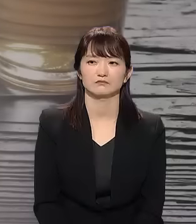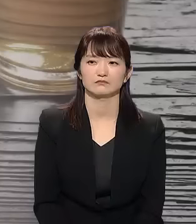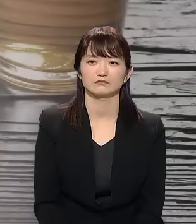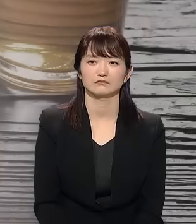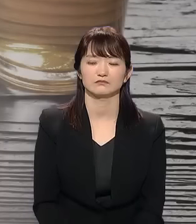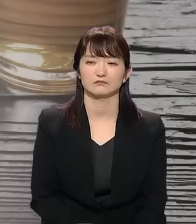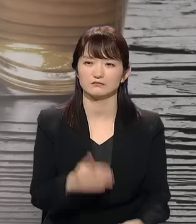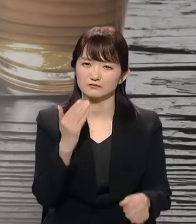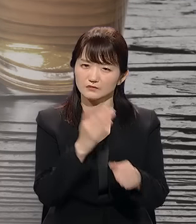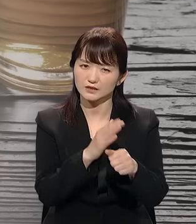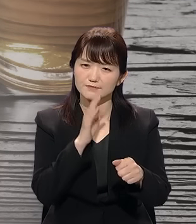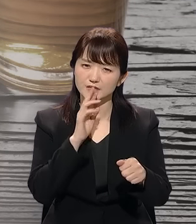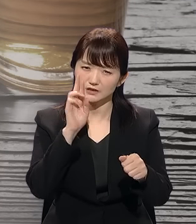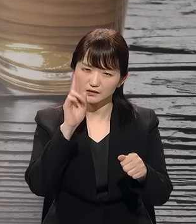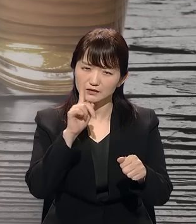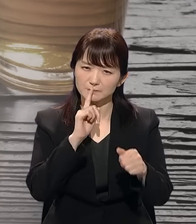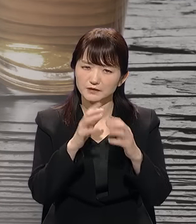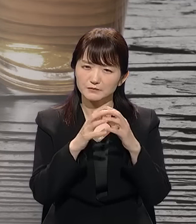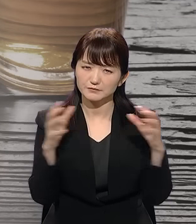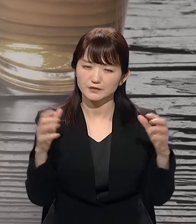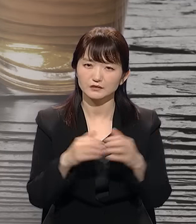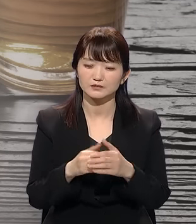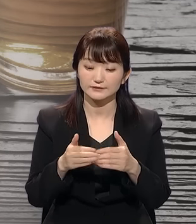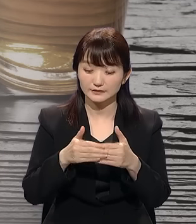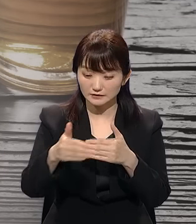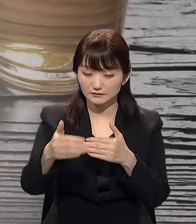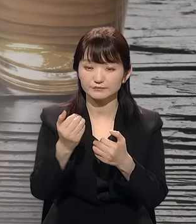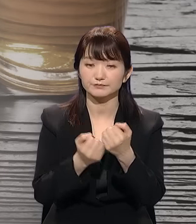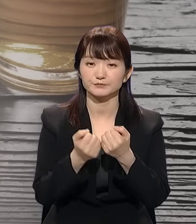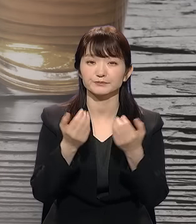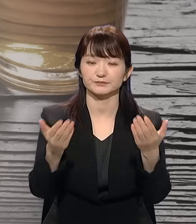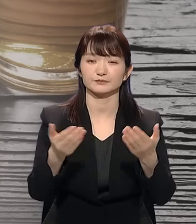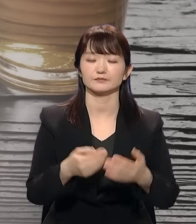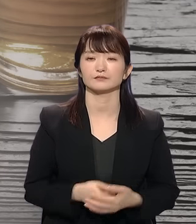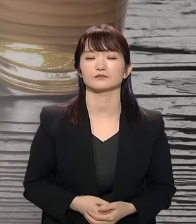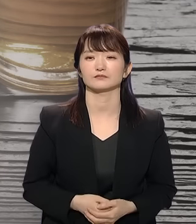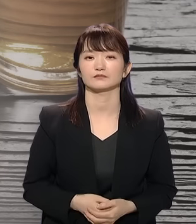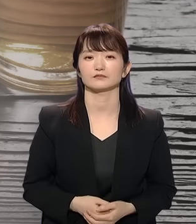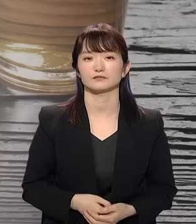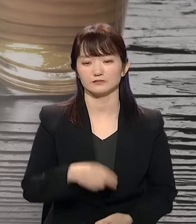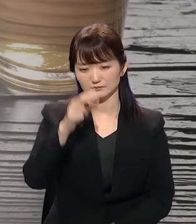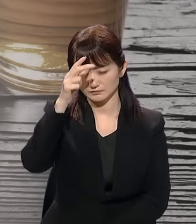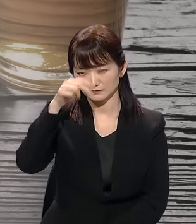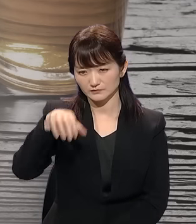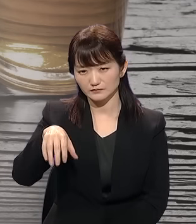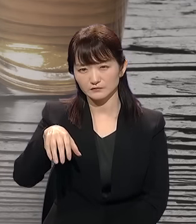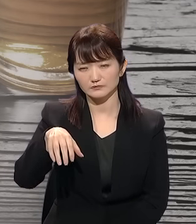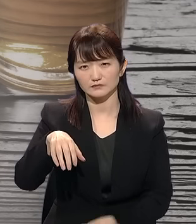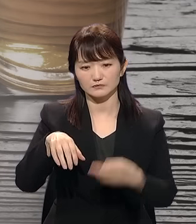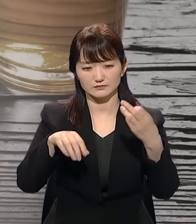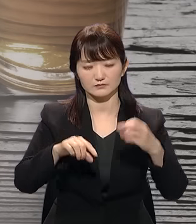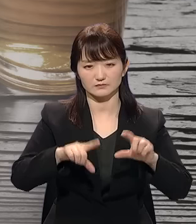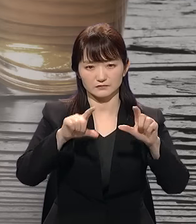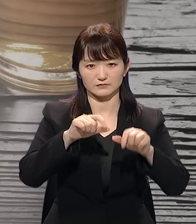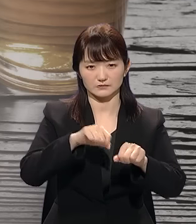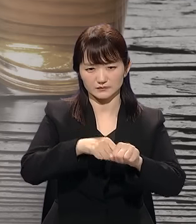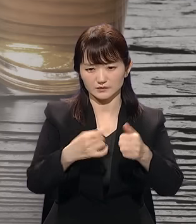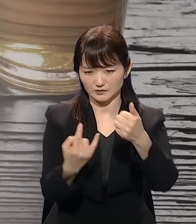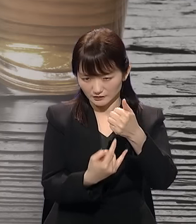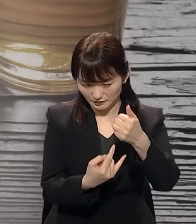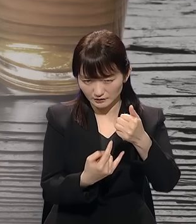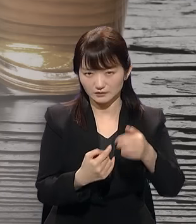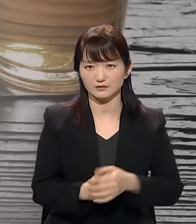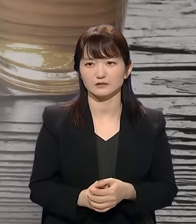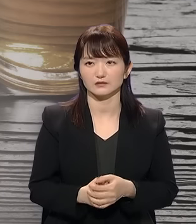맞느냐에 대한 의견이 많은데 뭐 어쨌든 과정을 조금 설명드리면 어 해당 경찰서에서 13일에 증계 위원회를 열고 해임